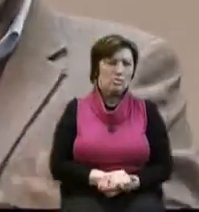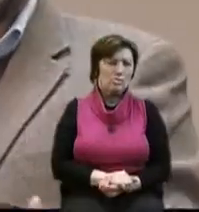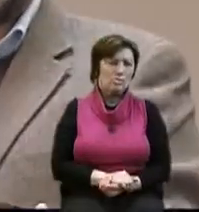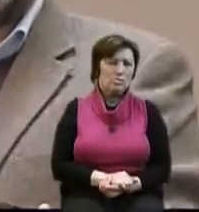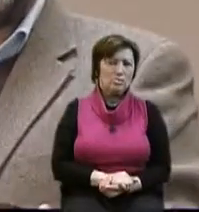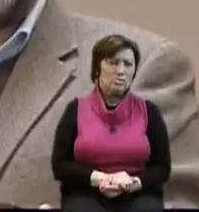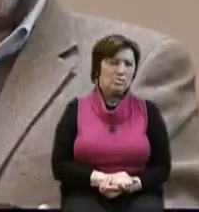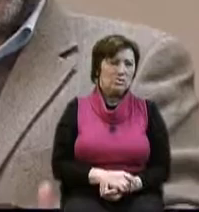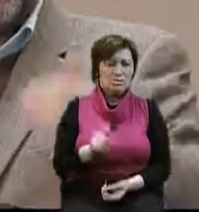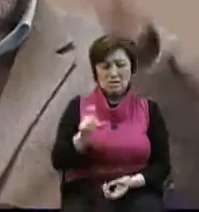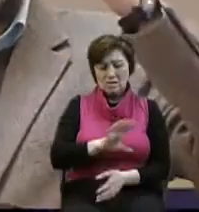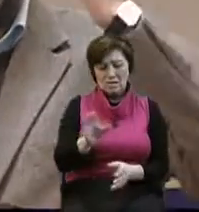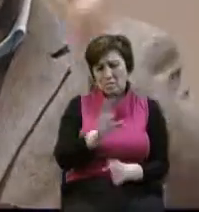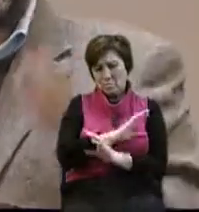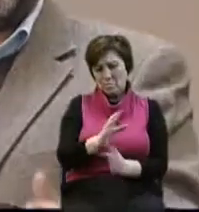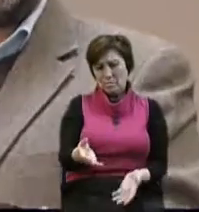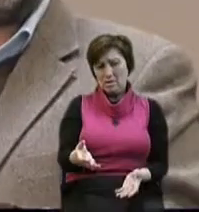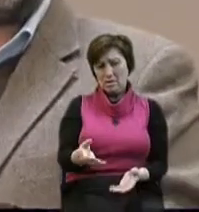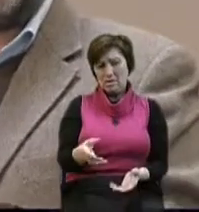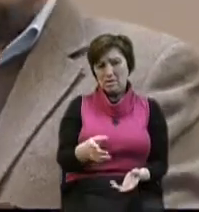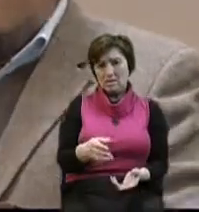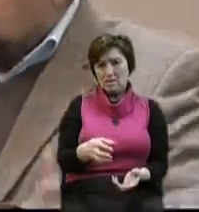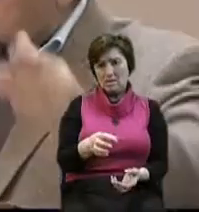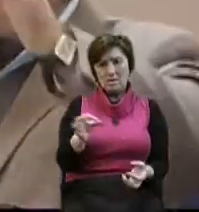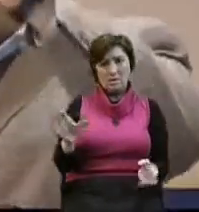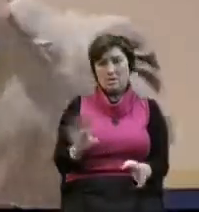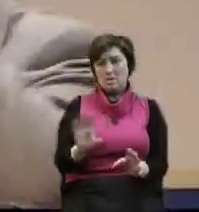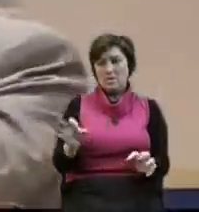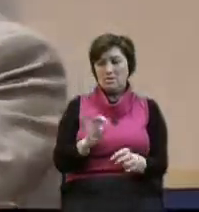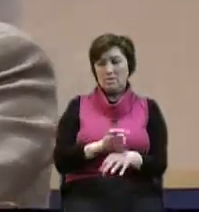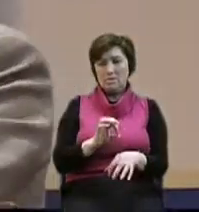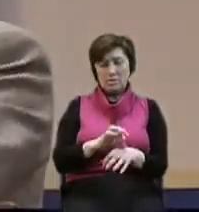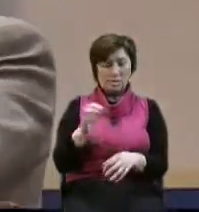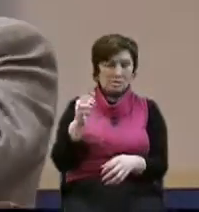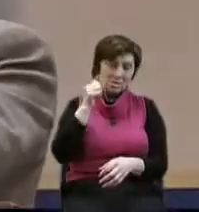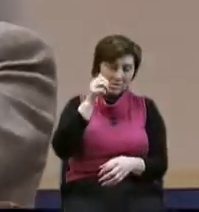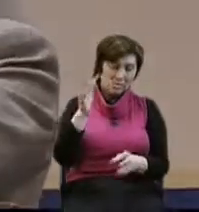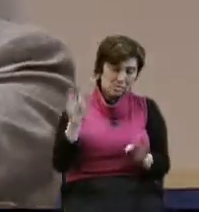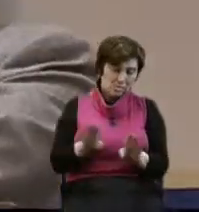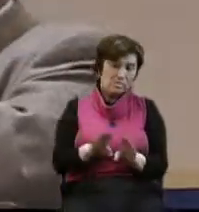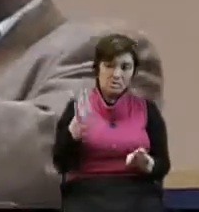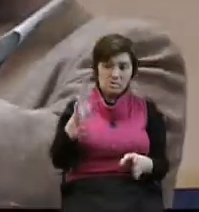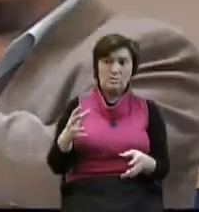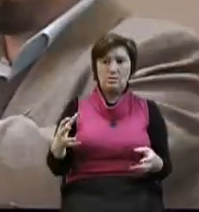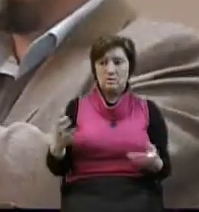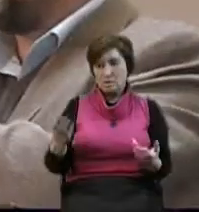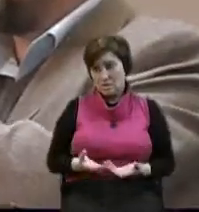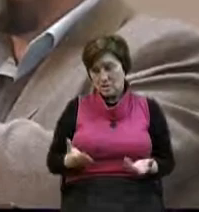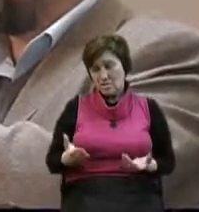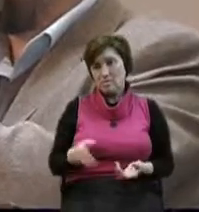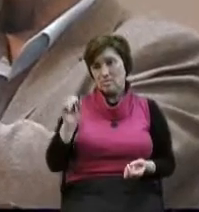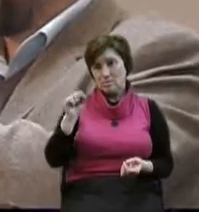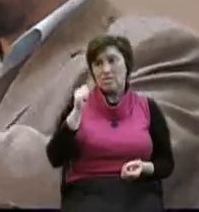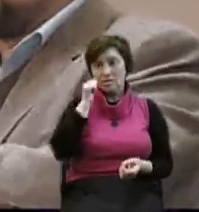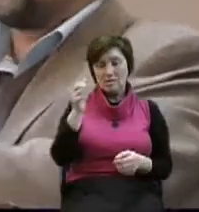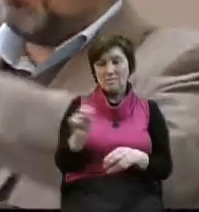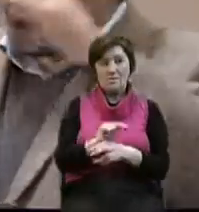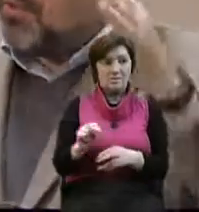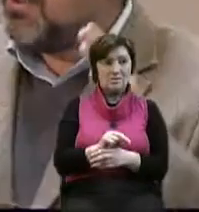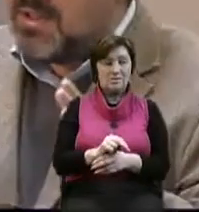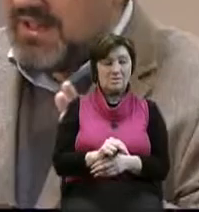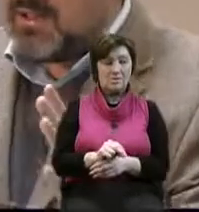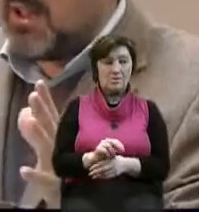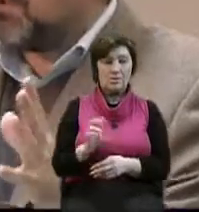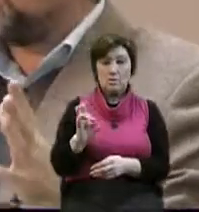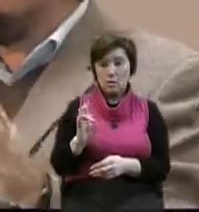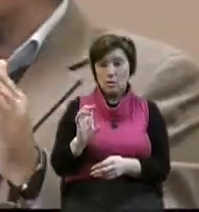при смерти, этот человек не умирает, он доживет до следующего дня, а в следующий день можно его исцелять, это не будет грехом. Но в субботу